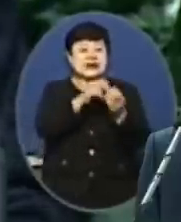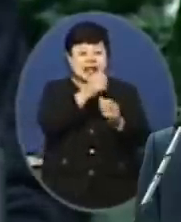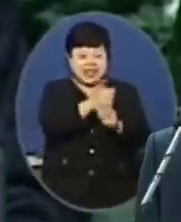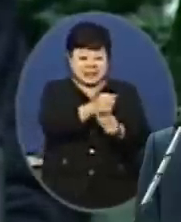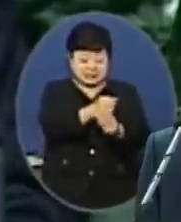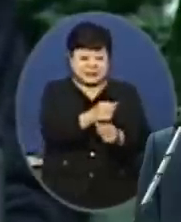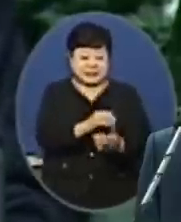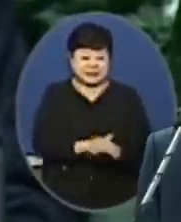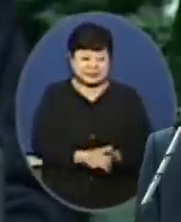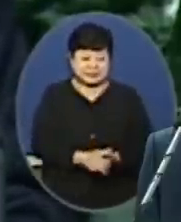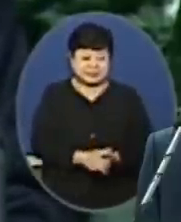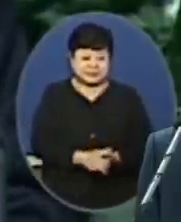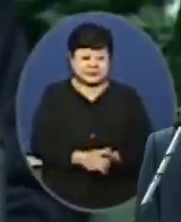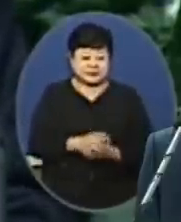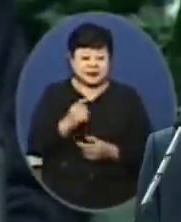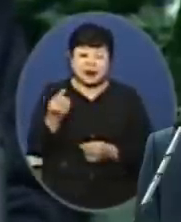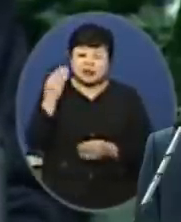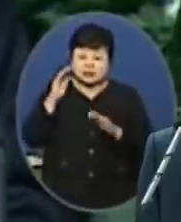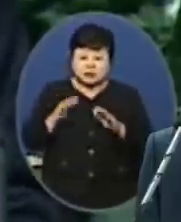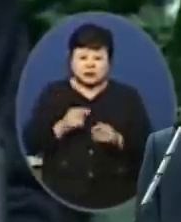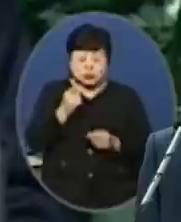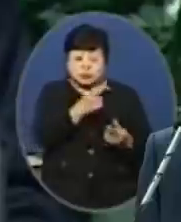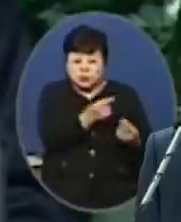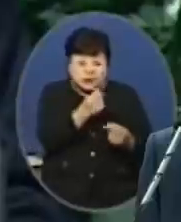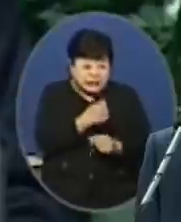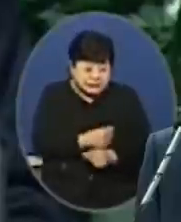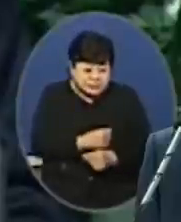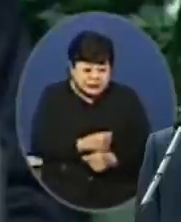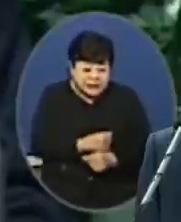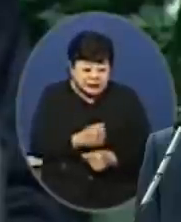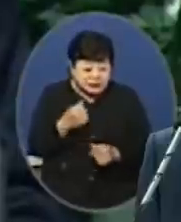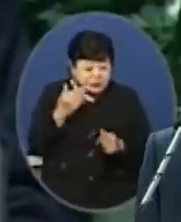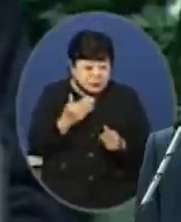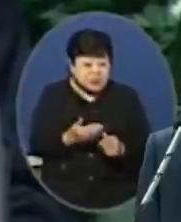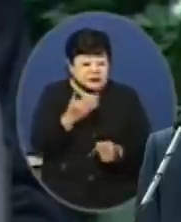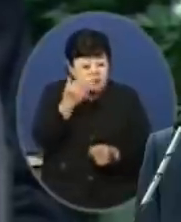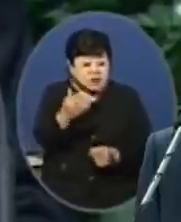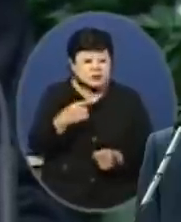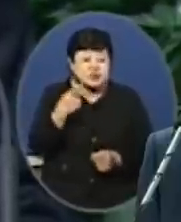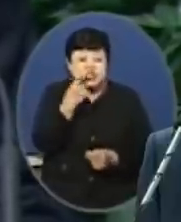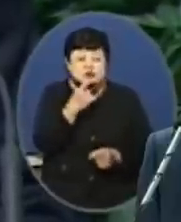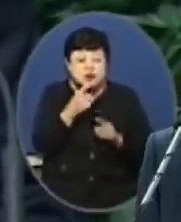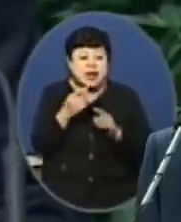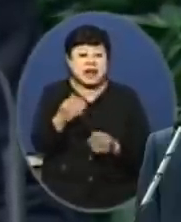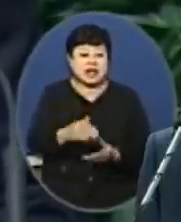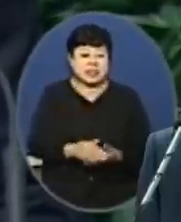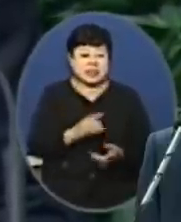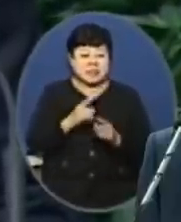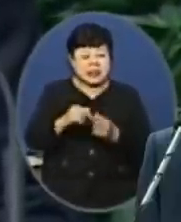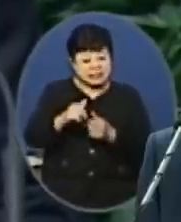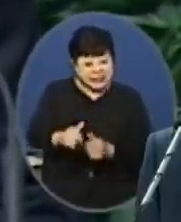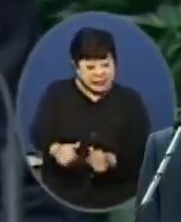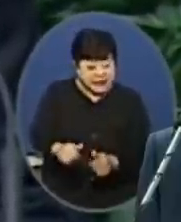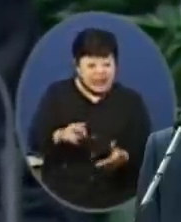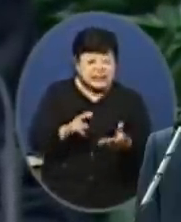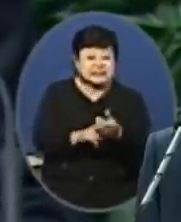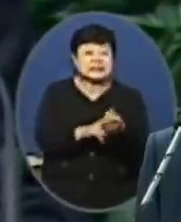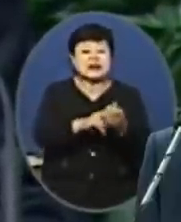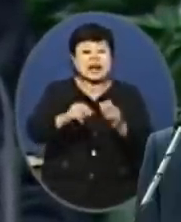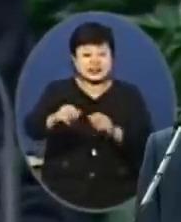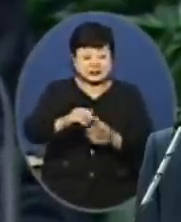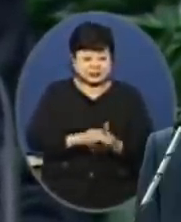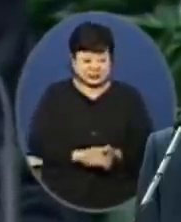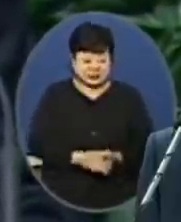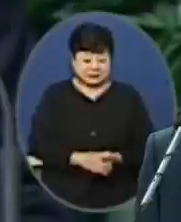것입니다. 어제나 오늘이나 영원토록 동일하는 것입니다. 성령은 여러분의 입술로서 말하는 말을 따라서 기적을 행하시는